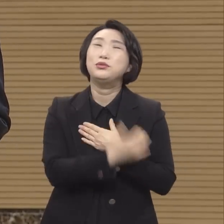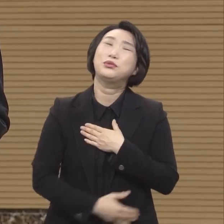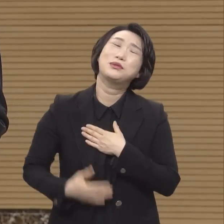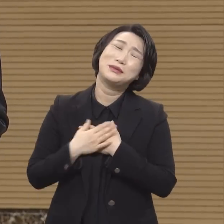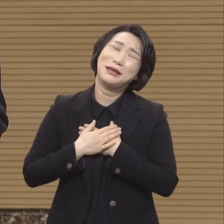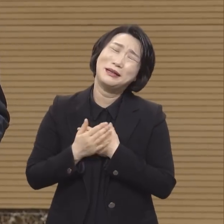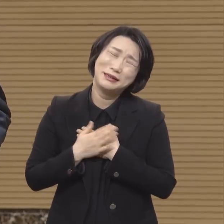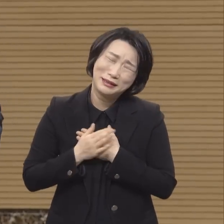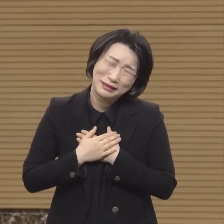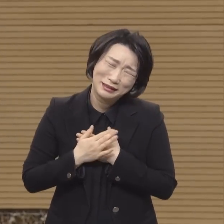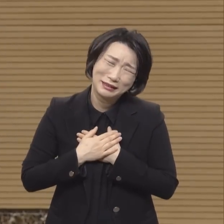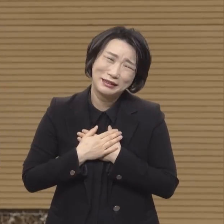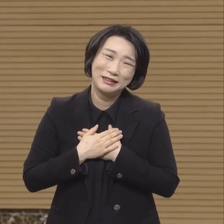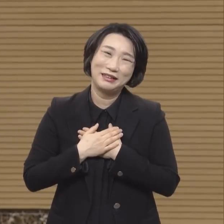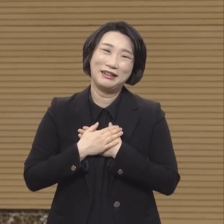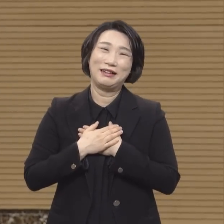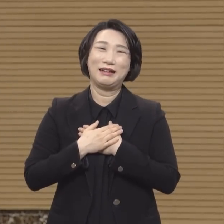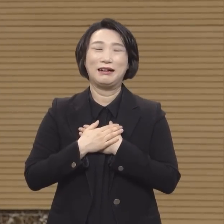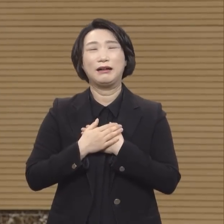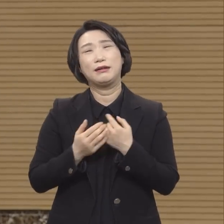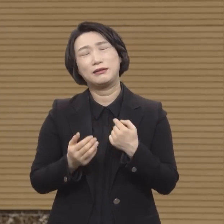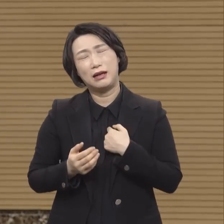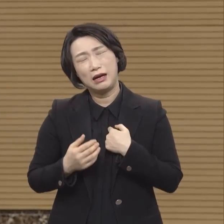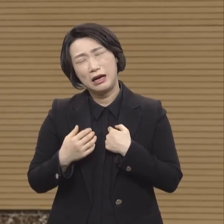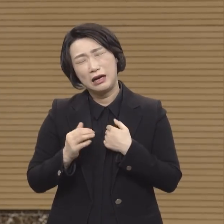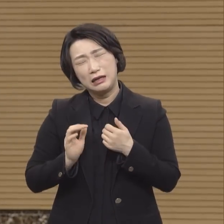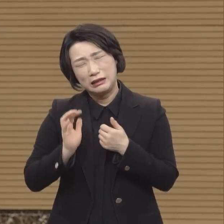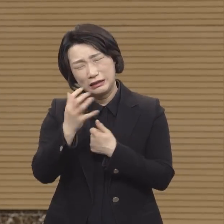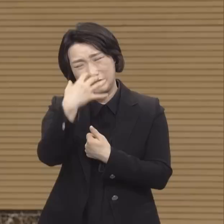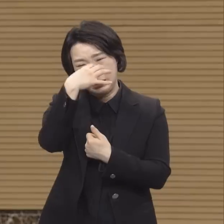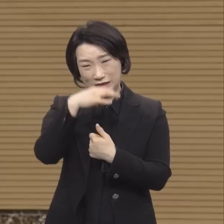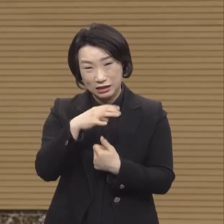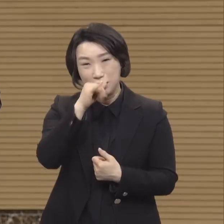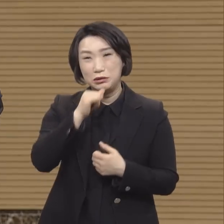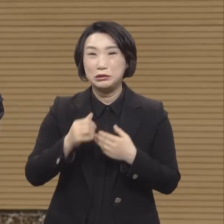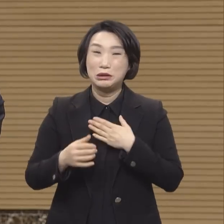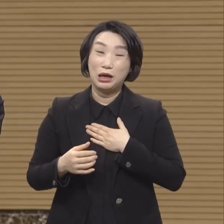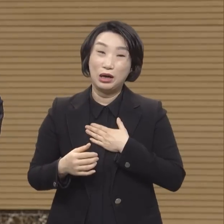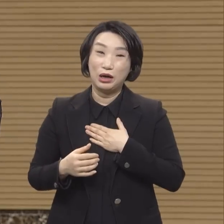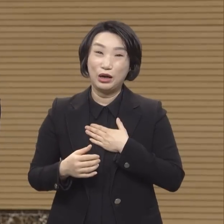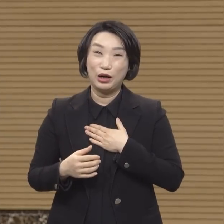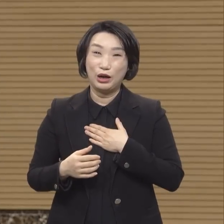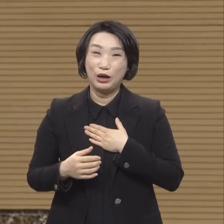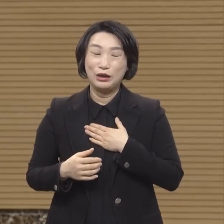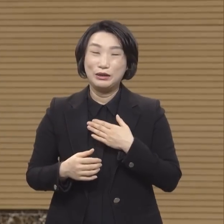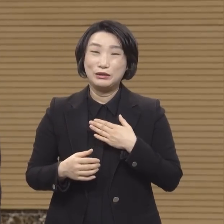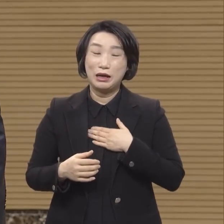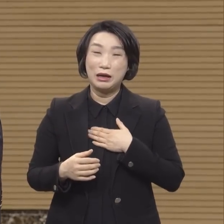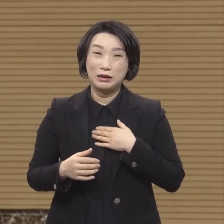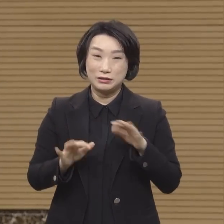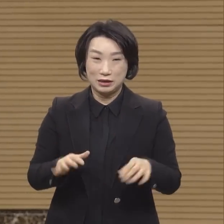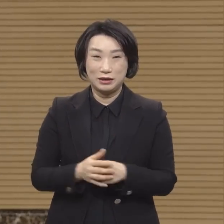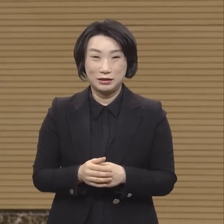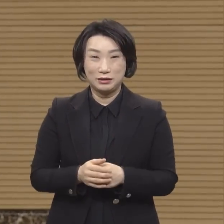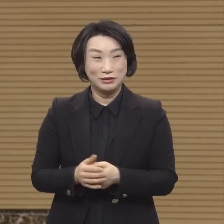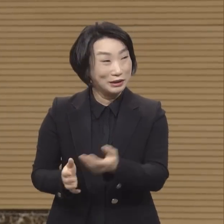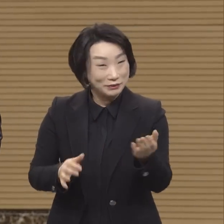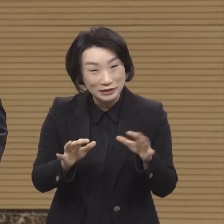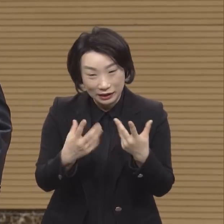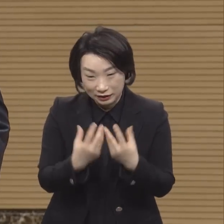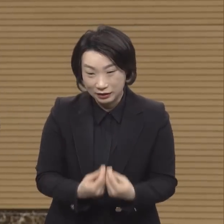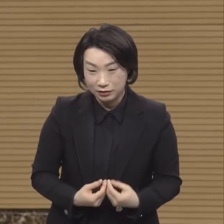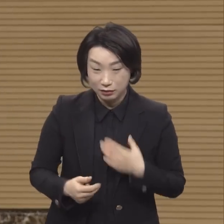육체라는 이것이 나를 감싸고 있고 옷 입고 있으니 내가 벌거벗고 다닐 수